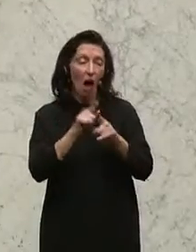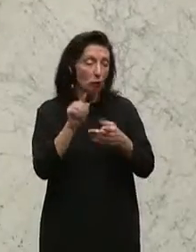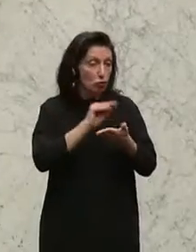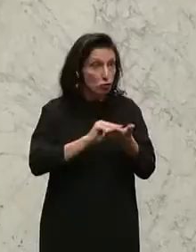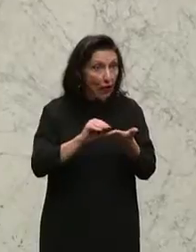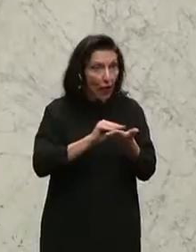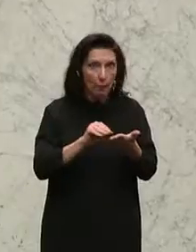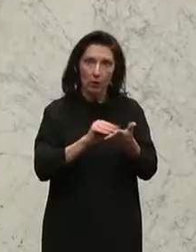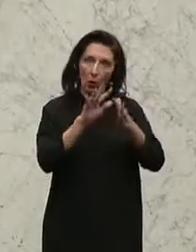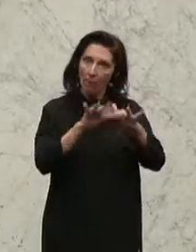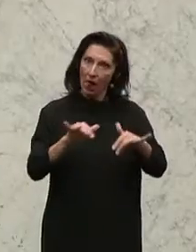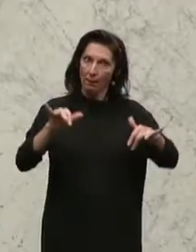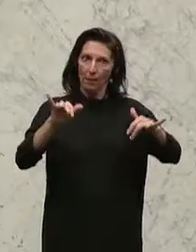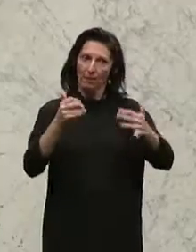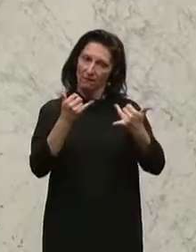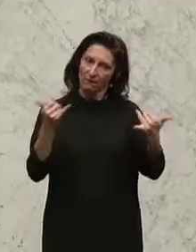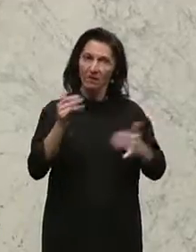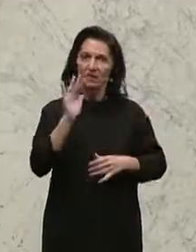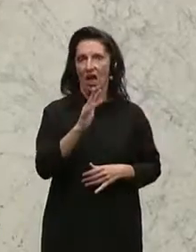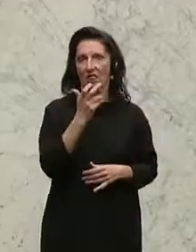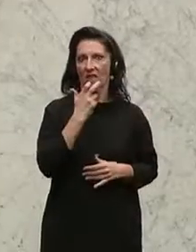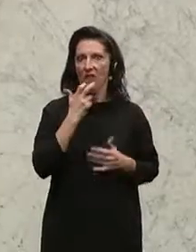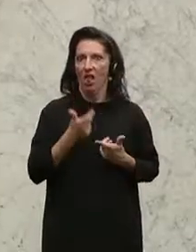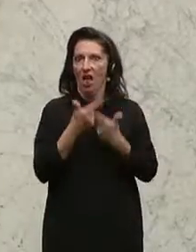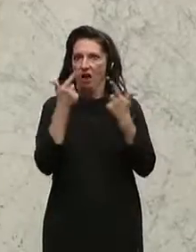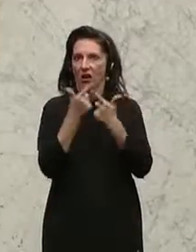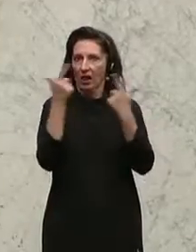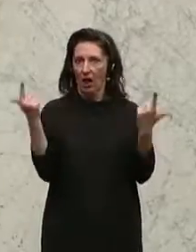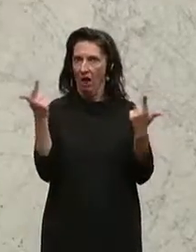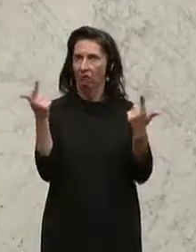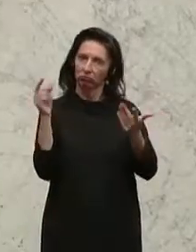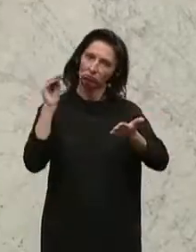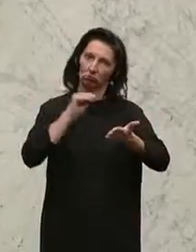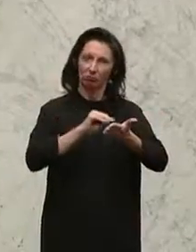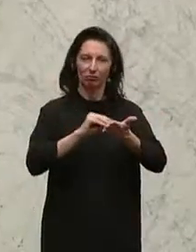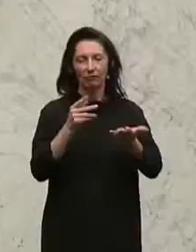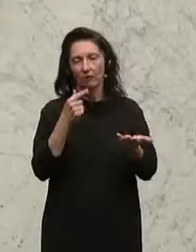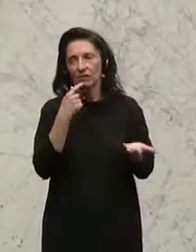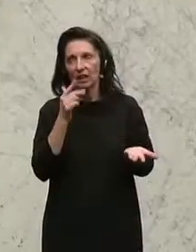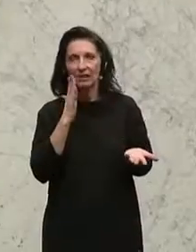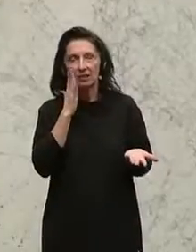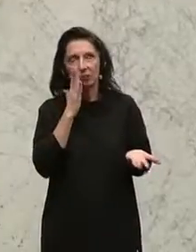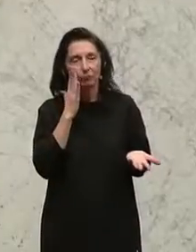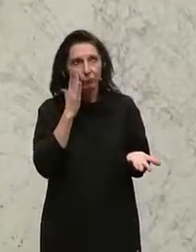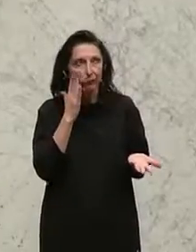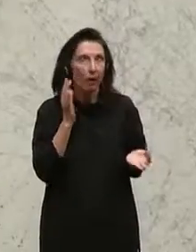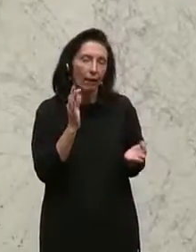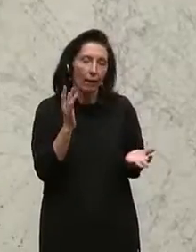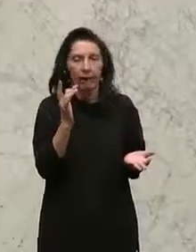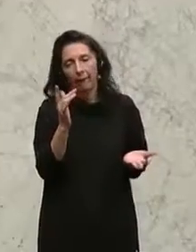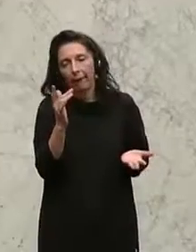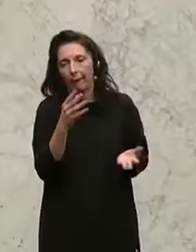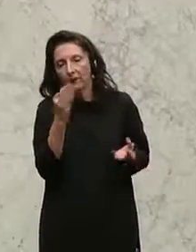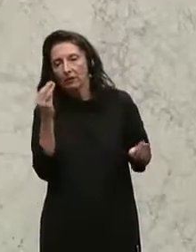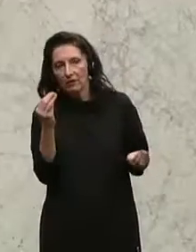des Parlaments zu parken. Und das ist eigentlich beschämend, ist ja ein sehr großes Wort, aber